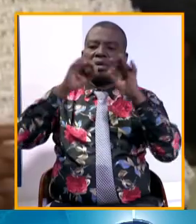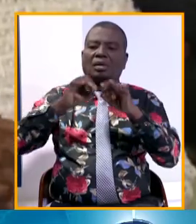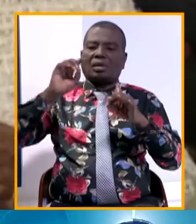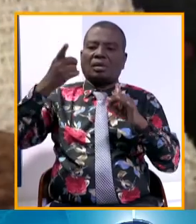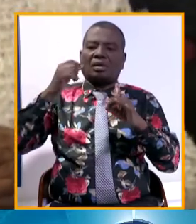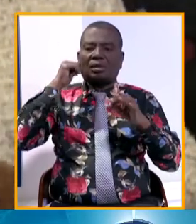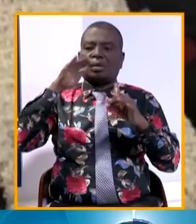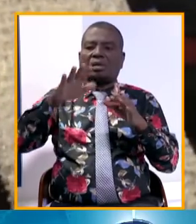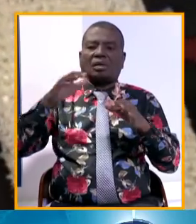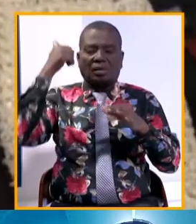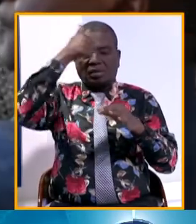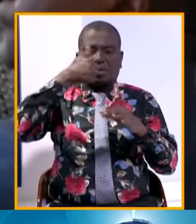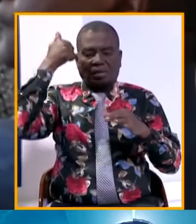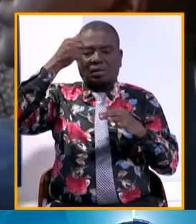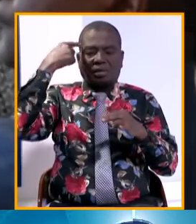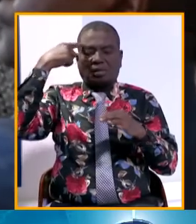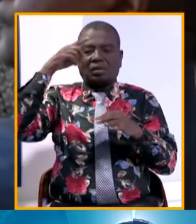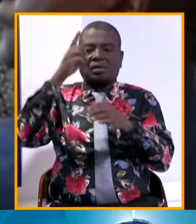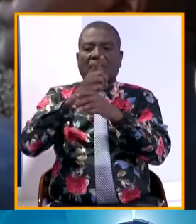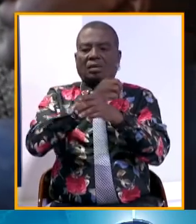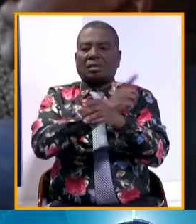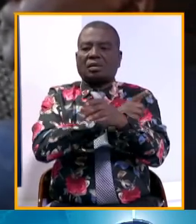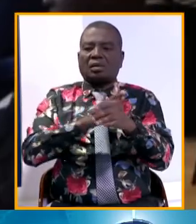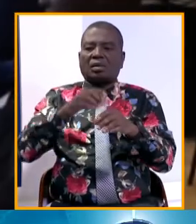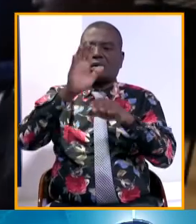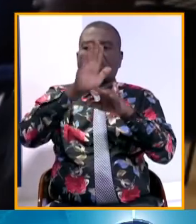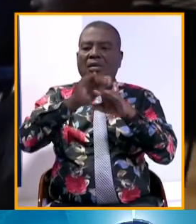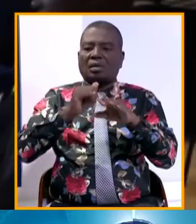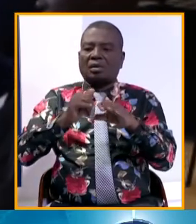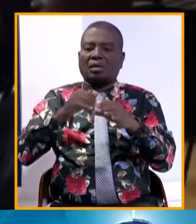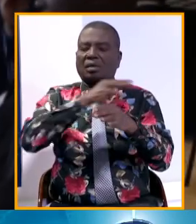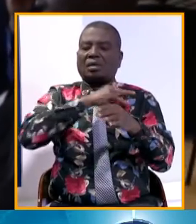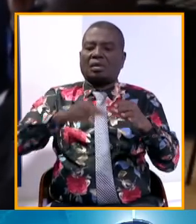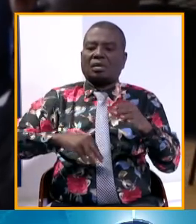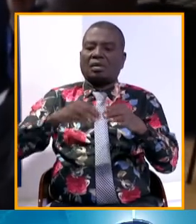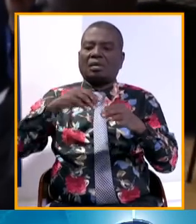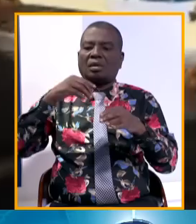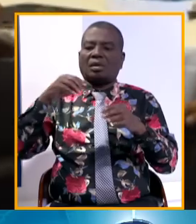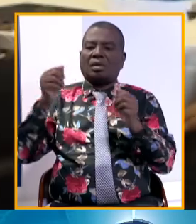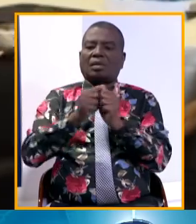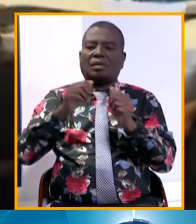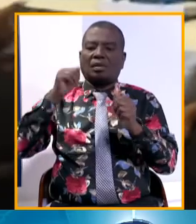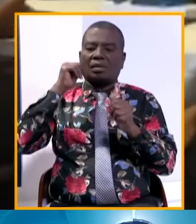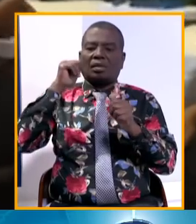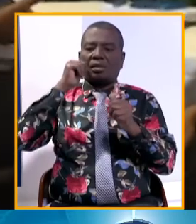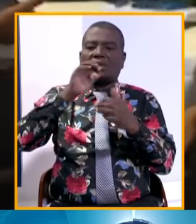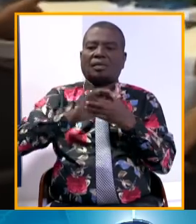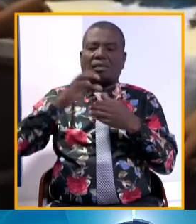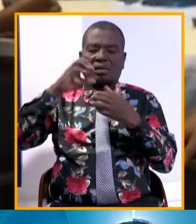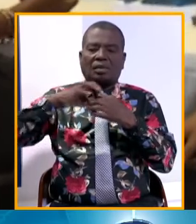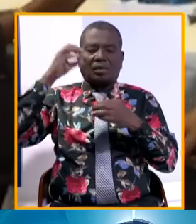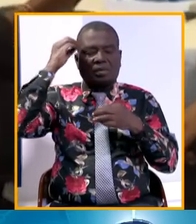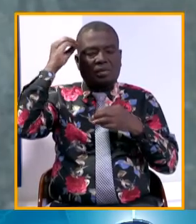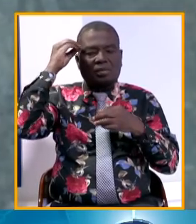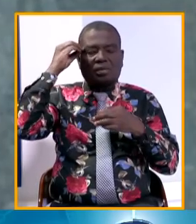Premières Dames d'Afrique pour le développement a convié hier ses membres, dont la Première Dame de Côte d'Ivoire, Dominique